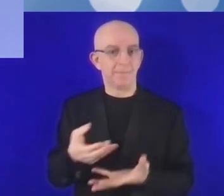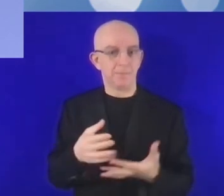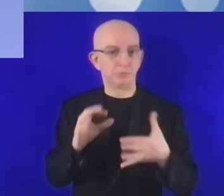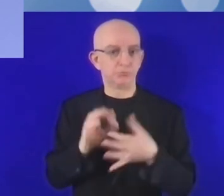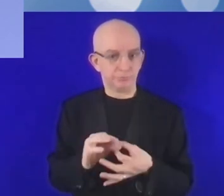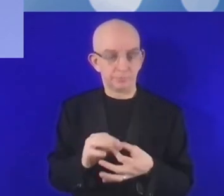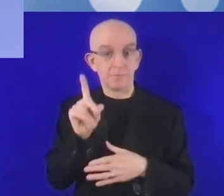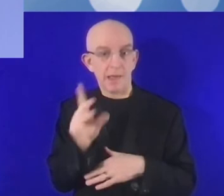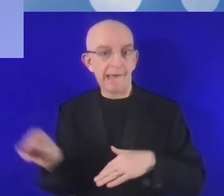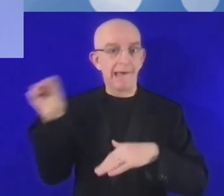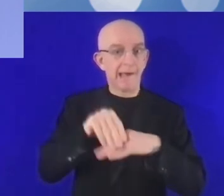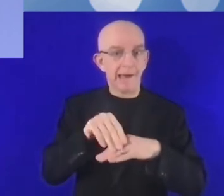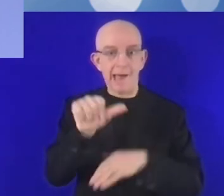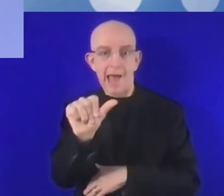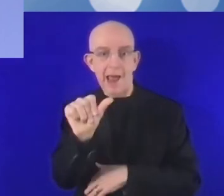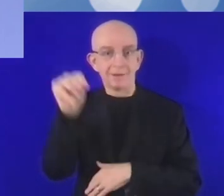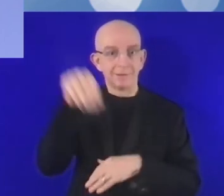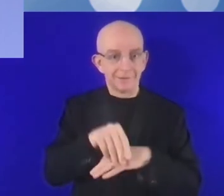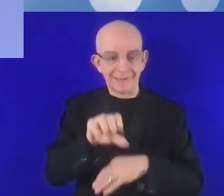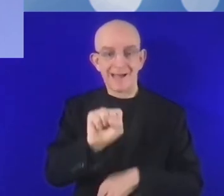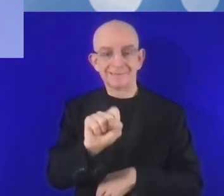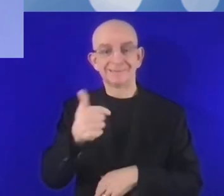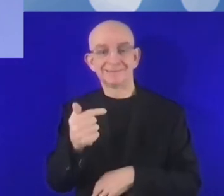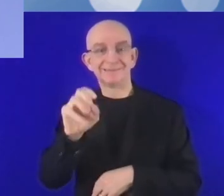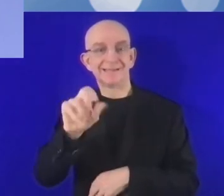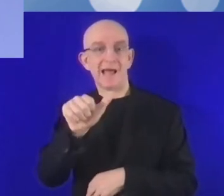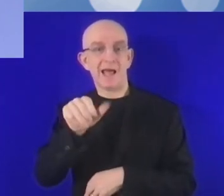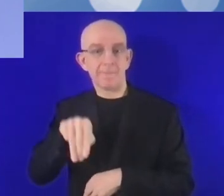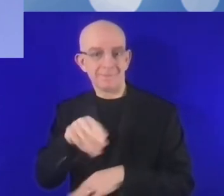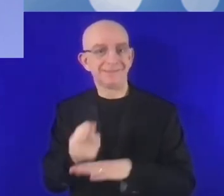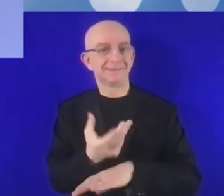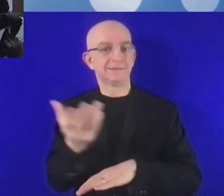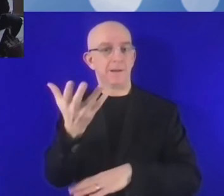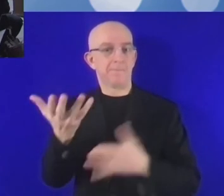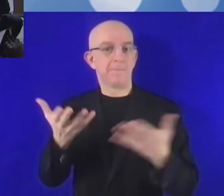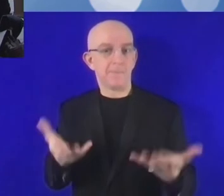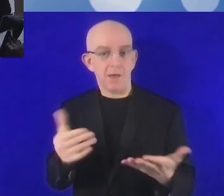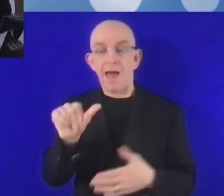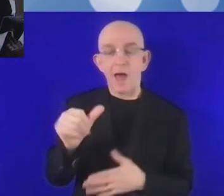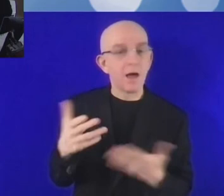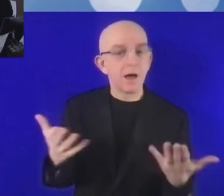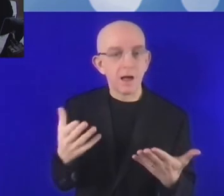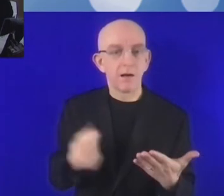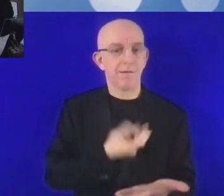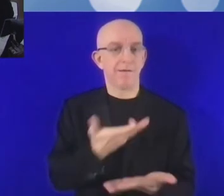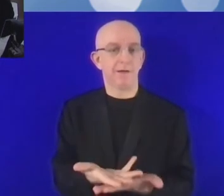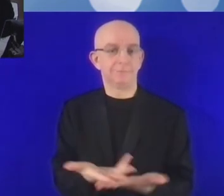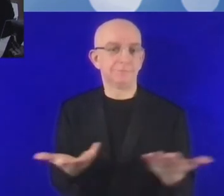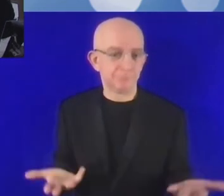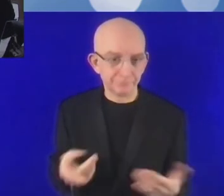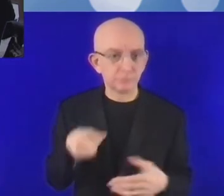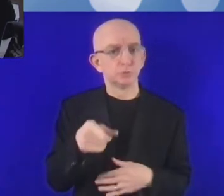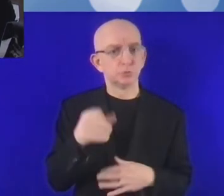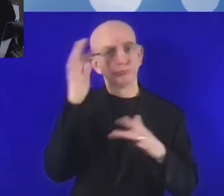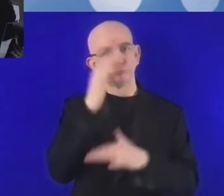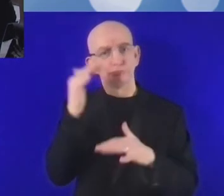objets de groupe STEM, mais aussi STAM, A comme art en anglais.